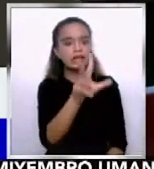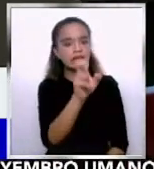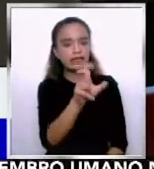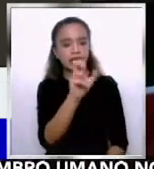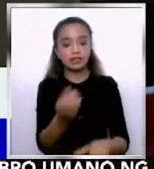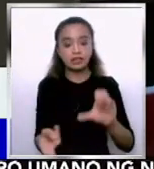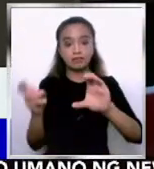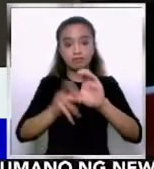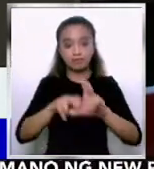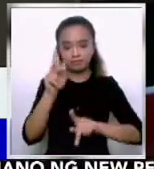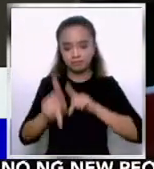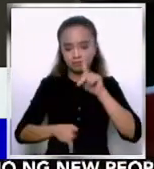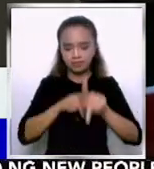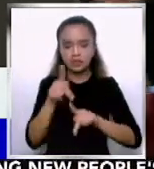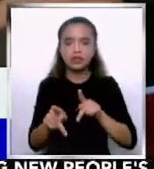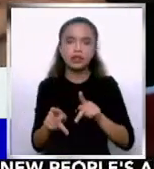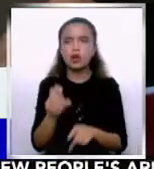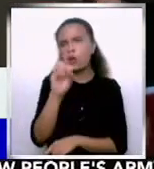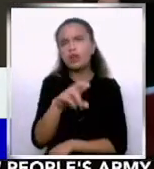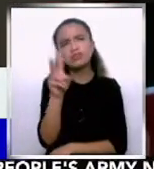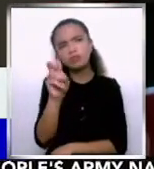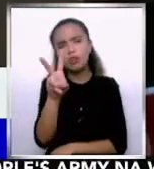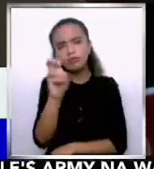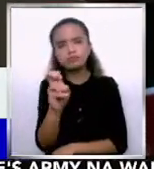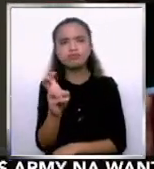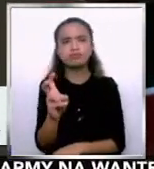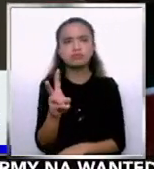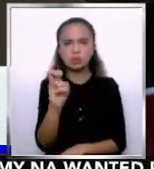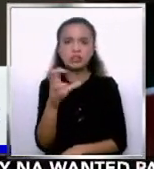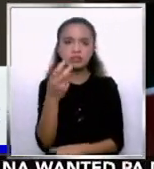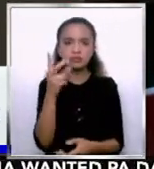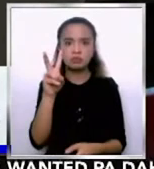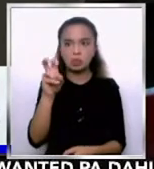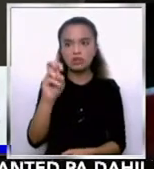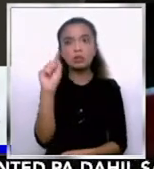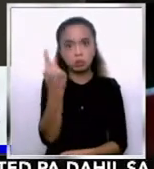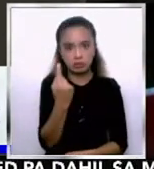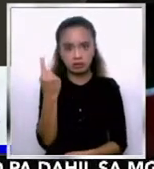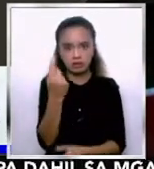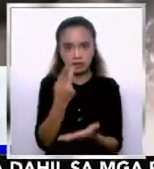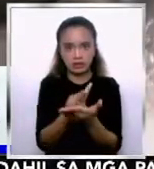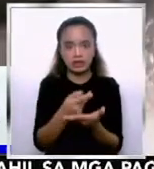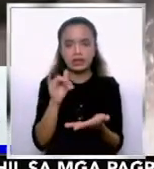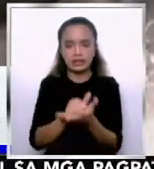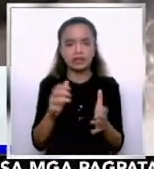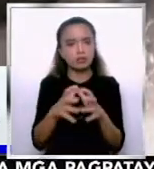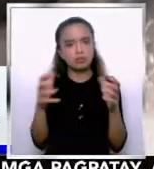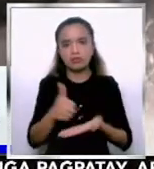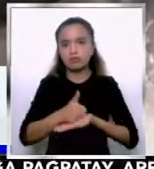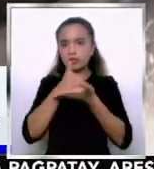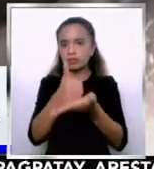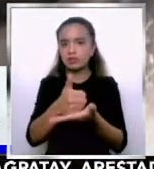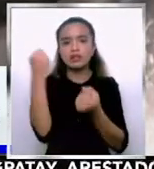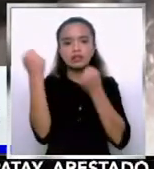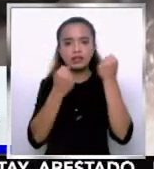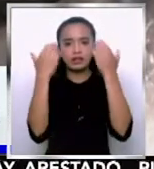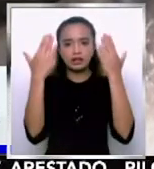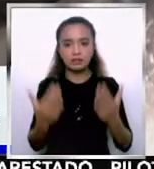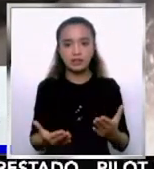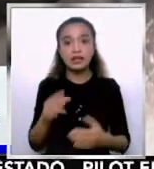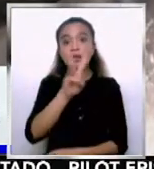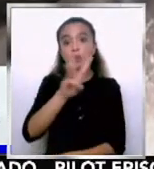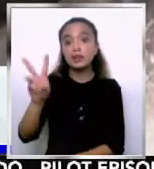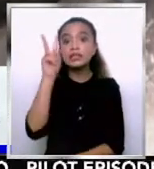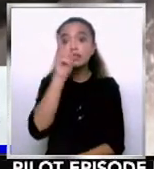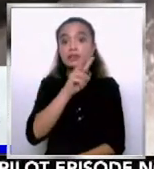natin, o 200 pesos na yan. Malaking tulong na sa driver yan. Sa Western Visayas, naghain na